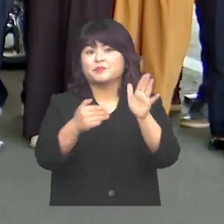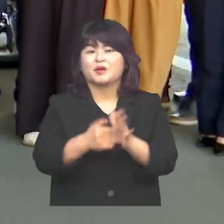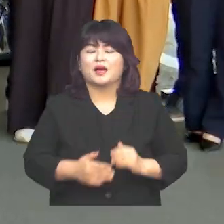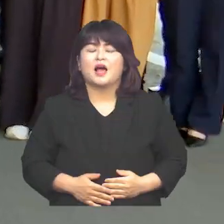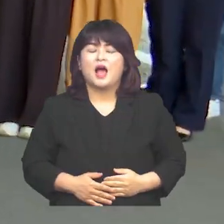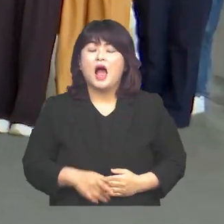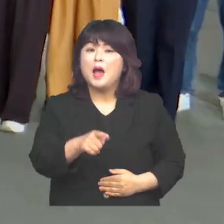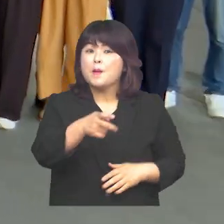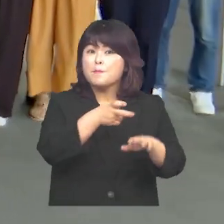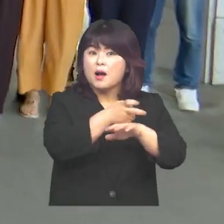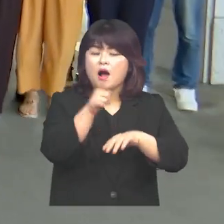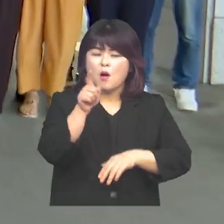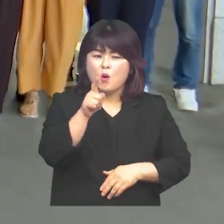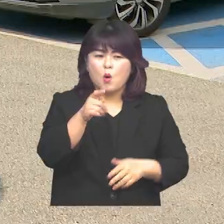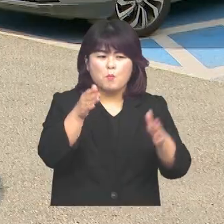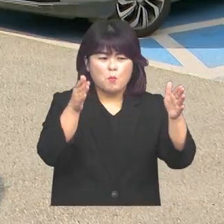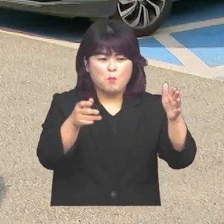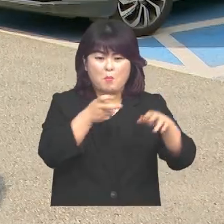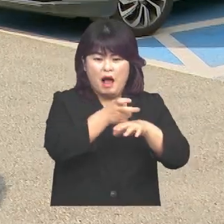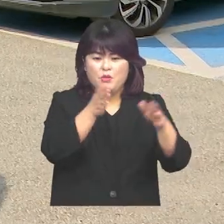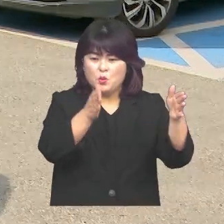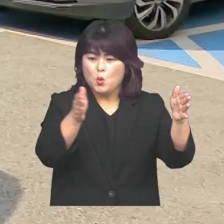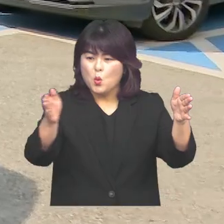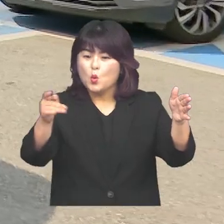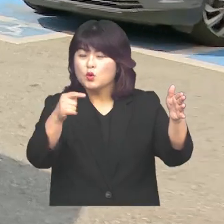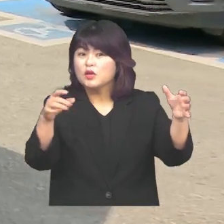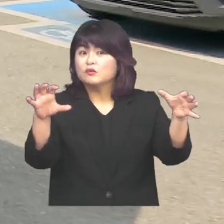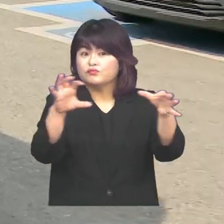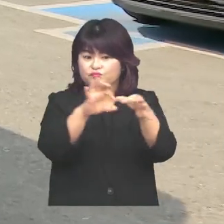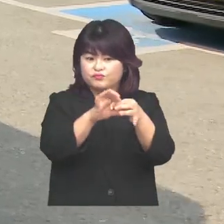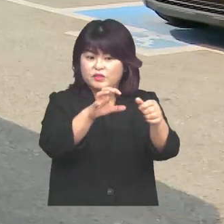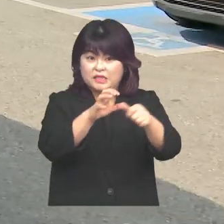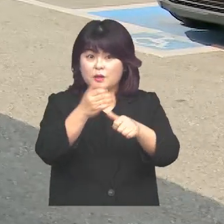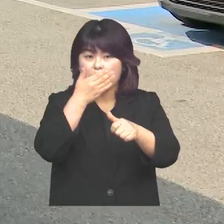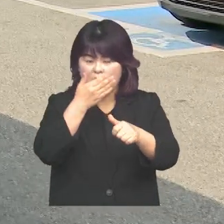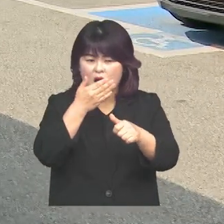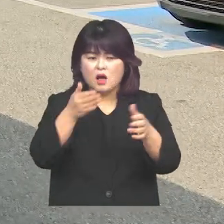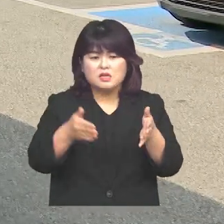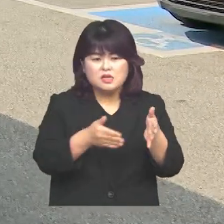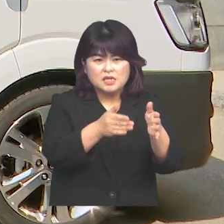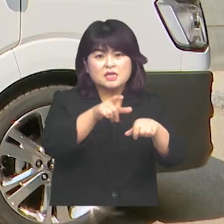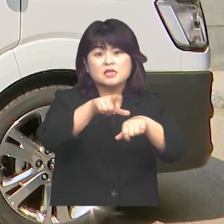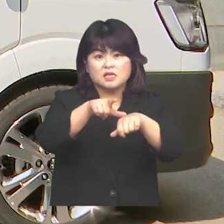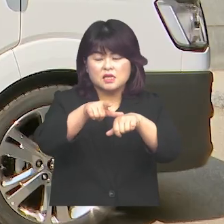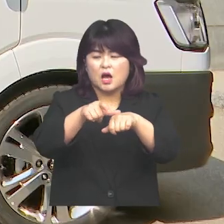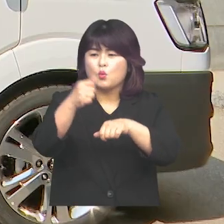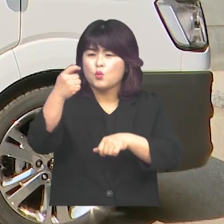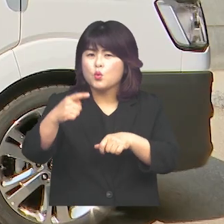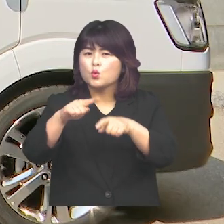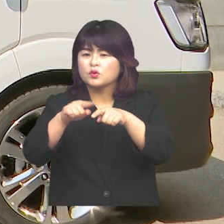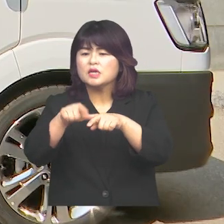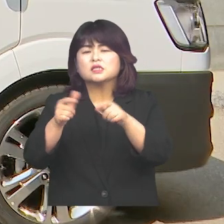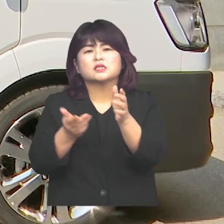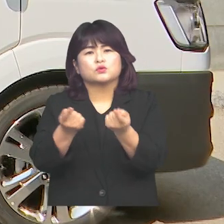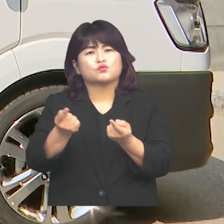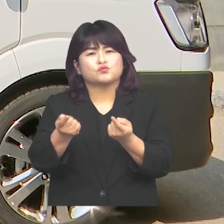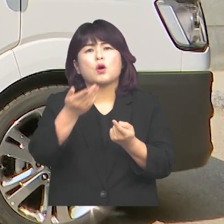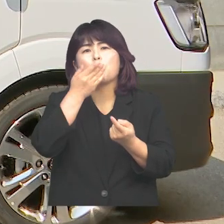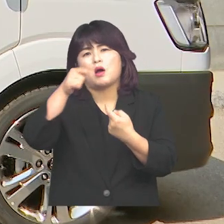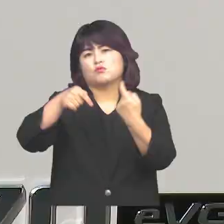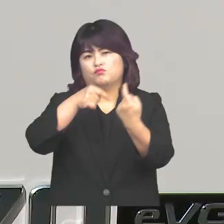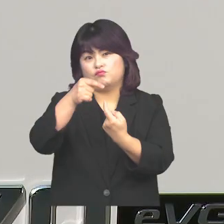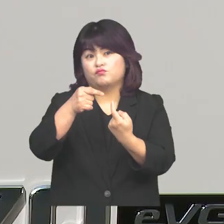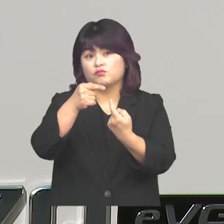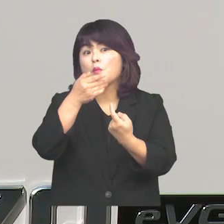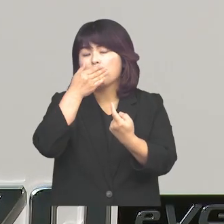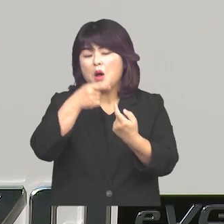말했습니다. 똑버스는 버스 정류장 사이를 연결해 승객의 요청에 따라 경로와 시간, 횟수를